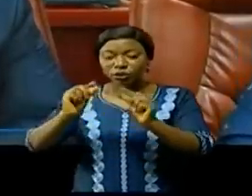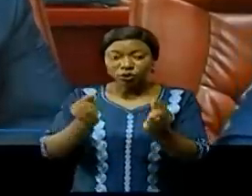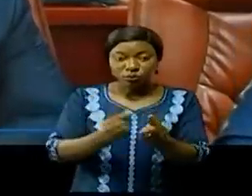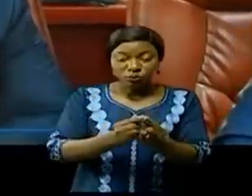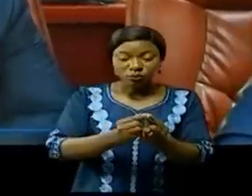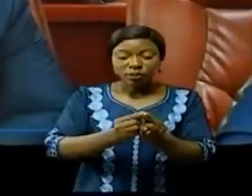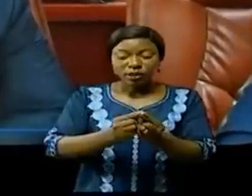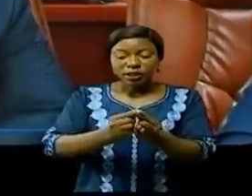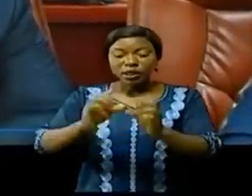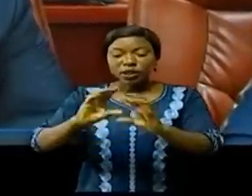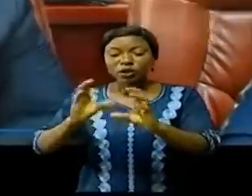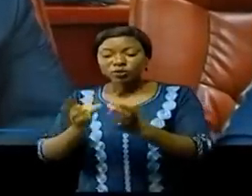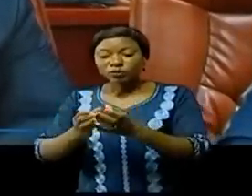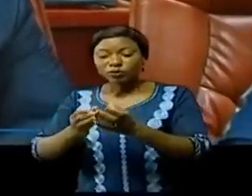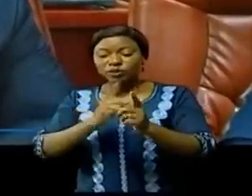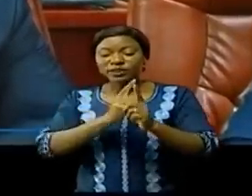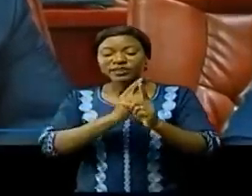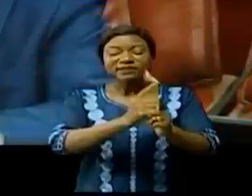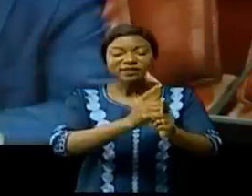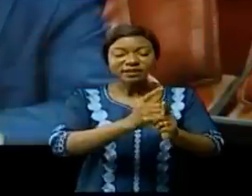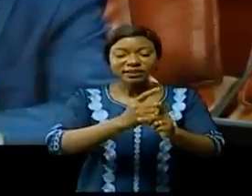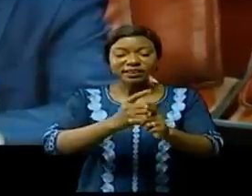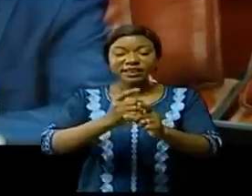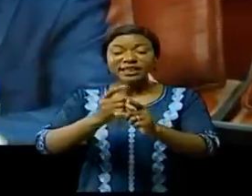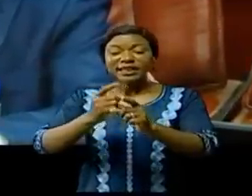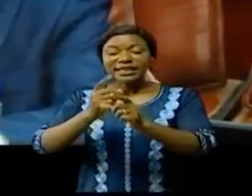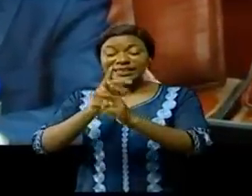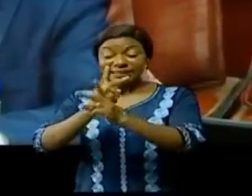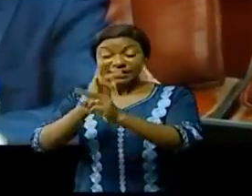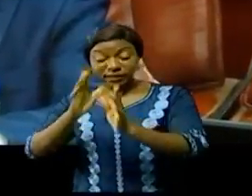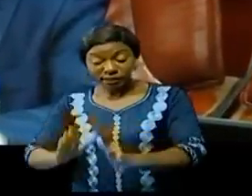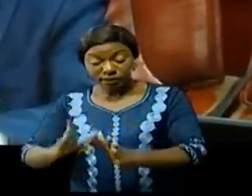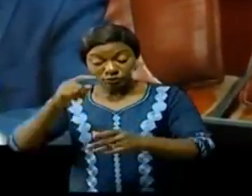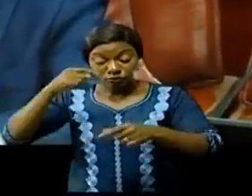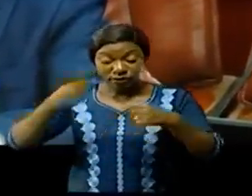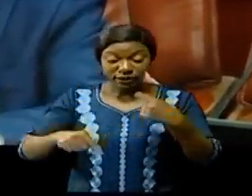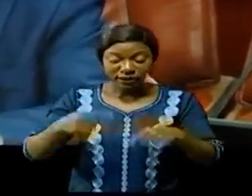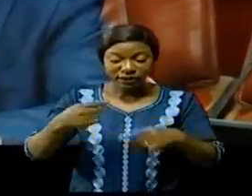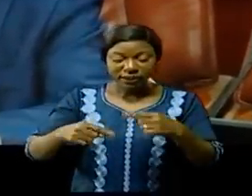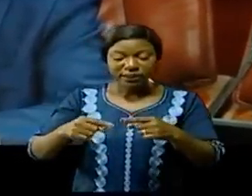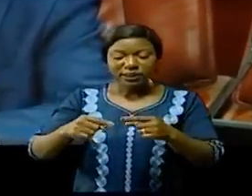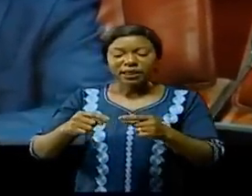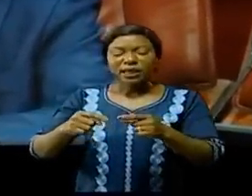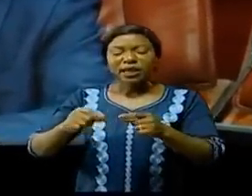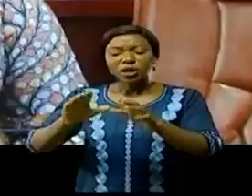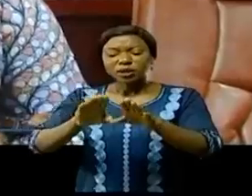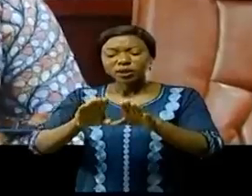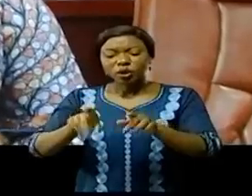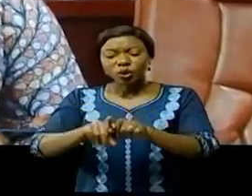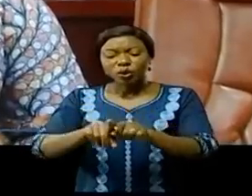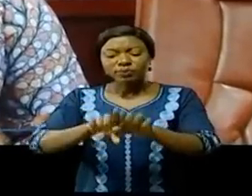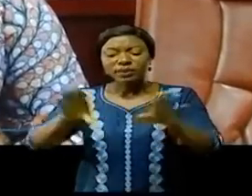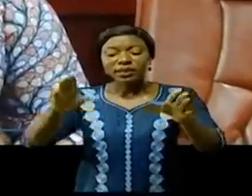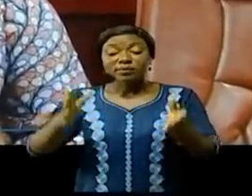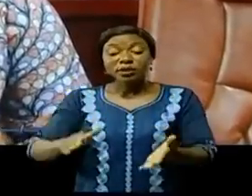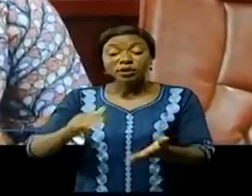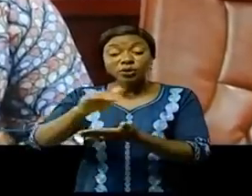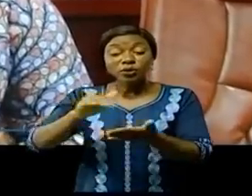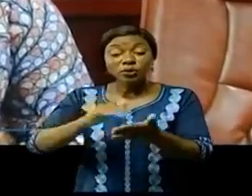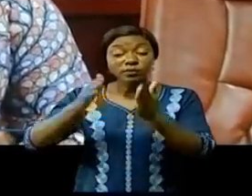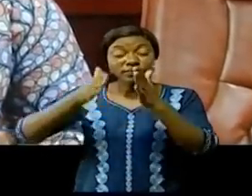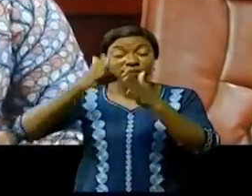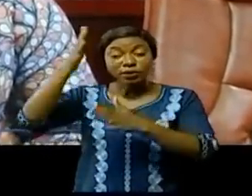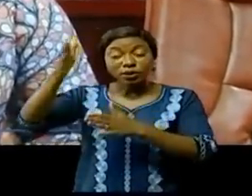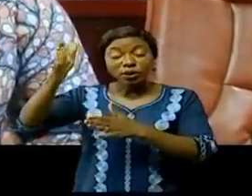et commissions défense et sécurité à l'Assemblée nationale et au Sénat, pour discuter dans une forme de table ronde de l'avenir à réserver